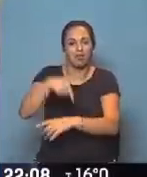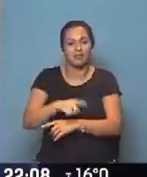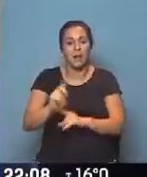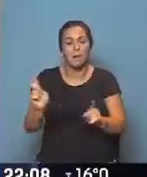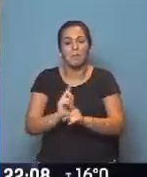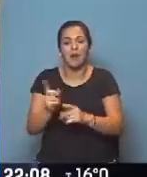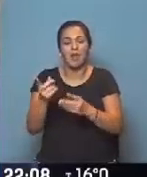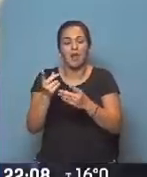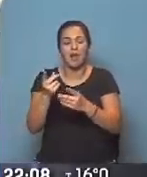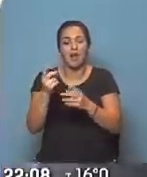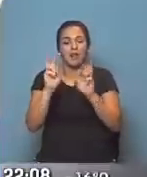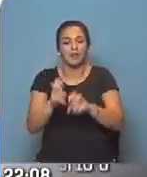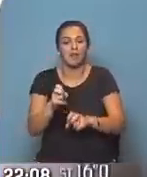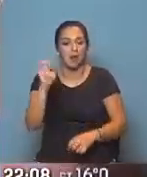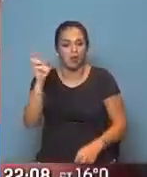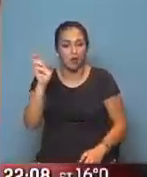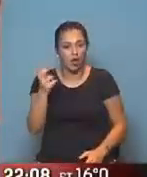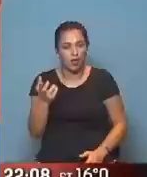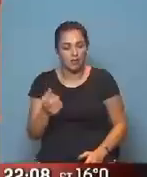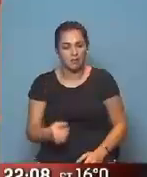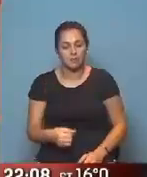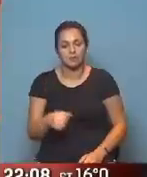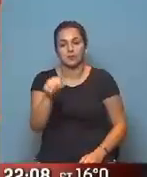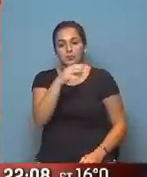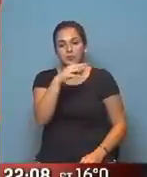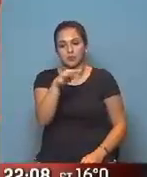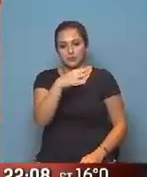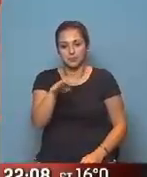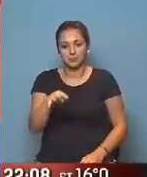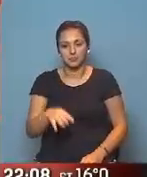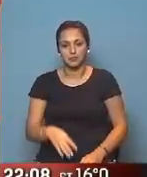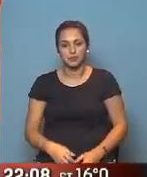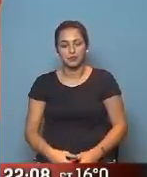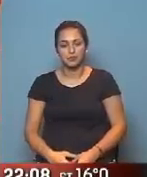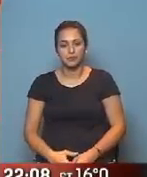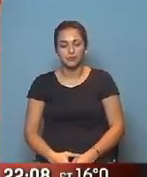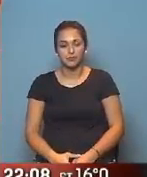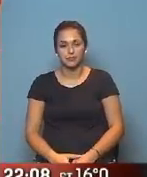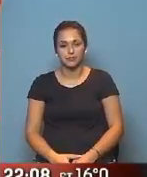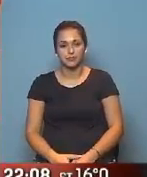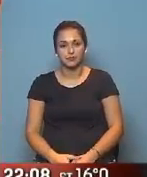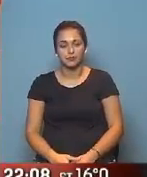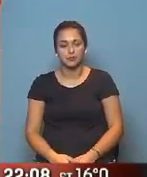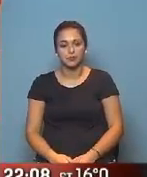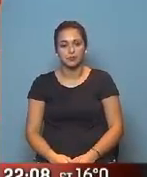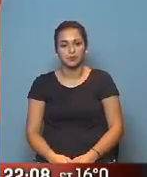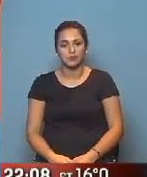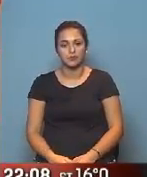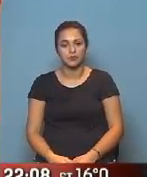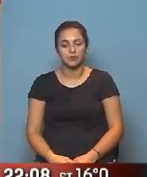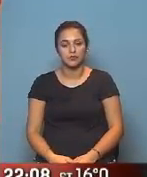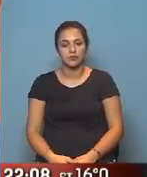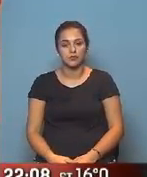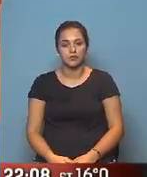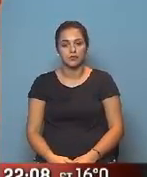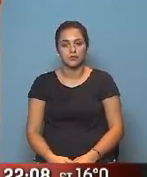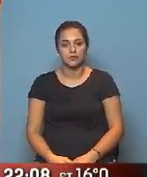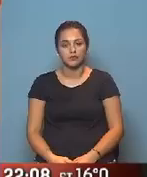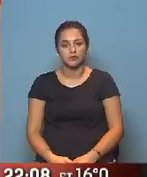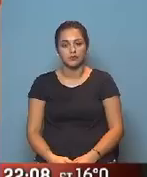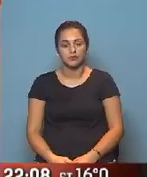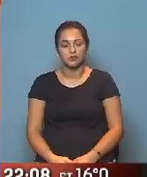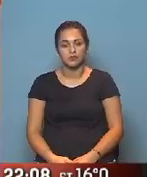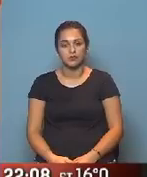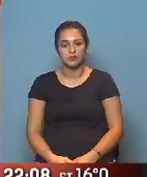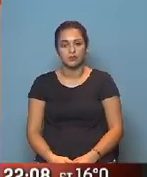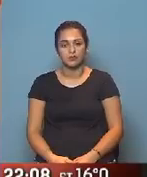el dólar. Dolarizasyon baskısından kurtulmak için farklı para birimleri, yerli paralar olur, başka para birimleri olur.